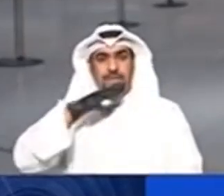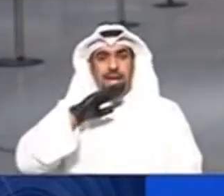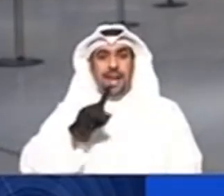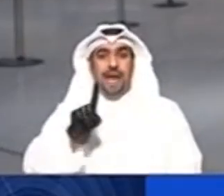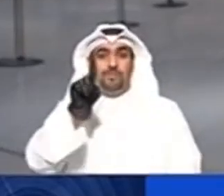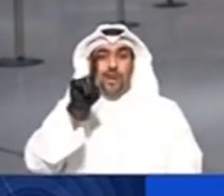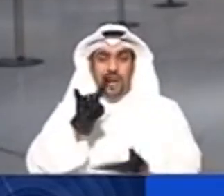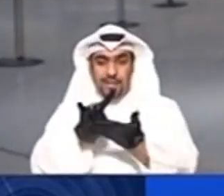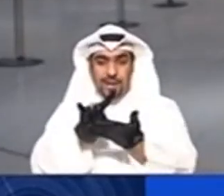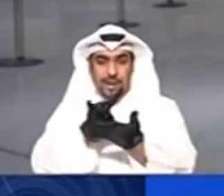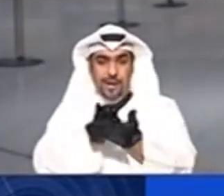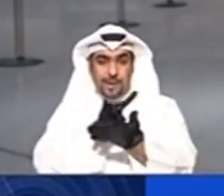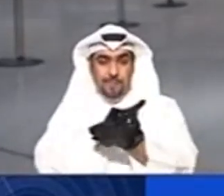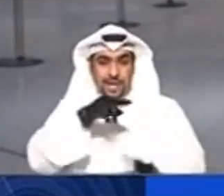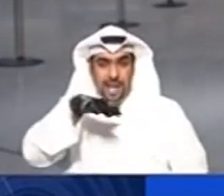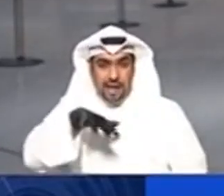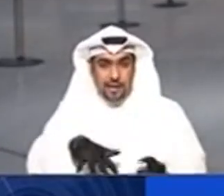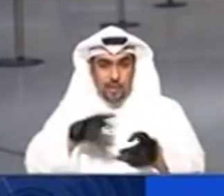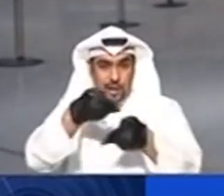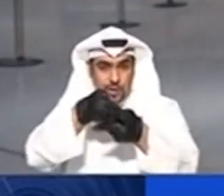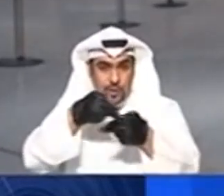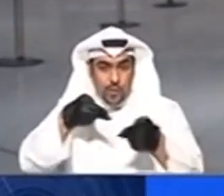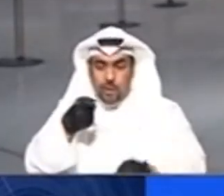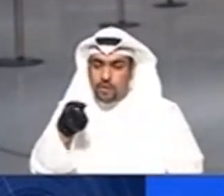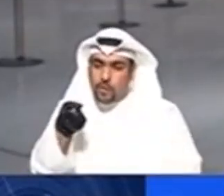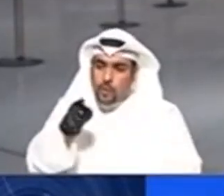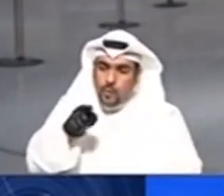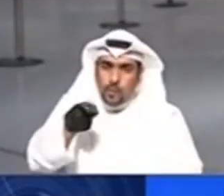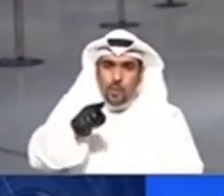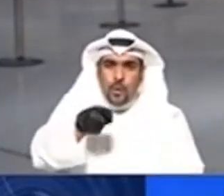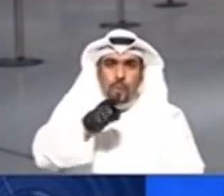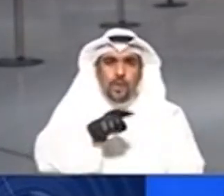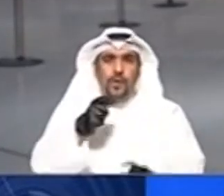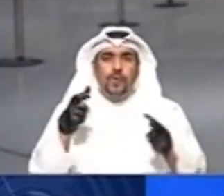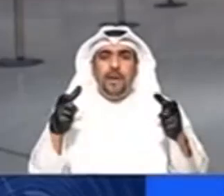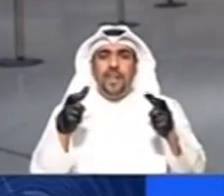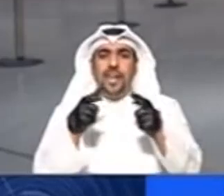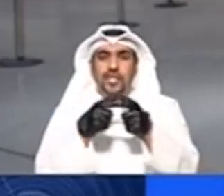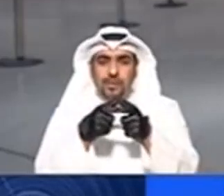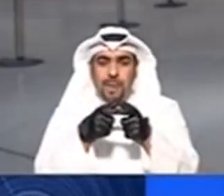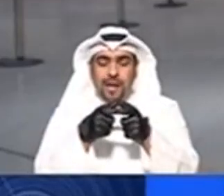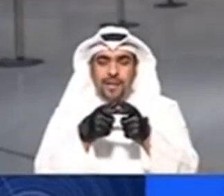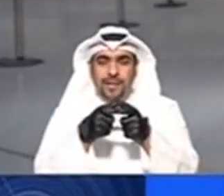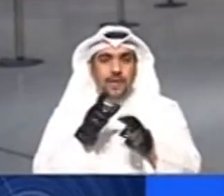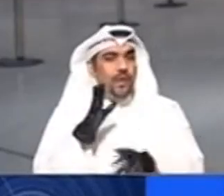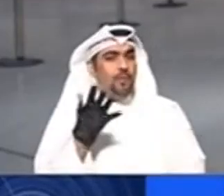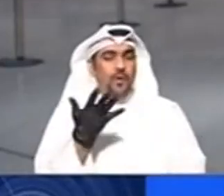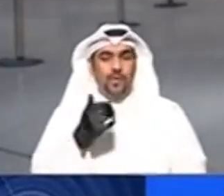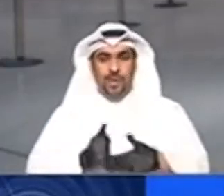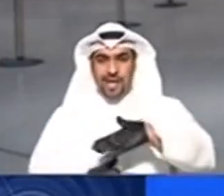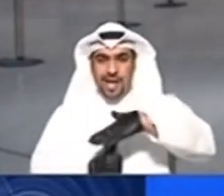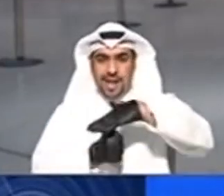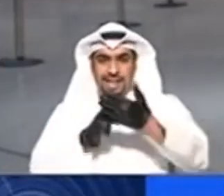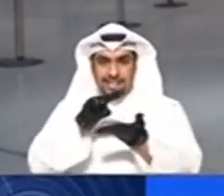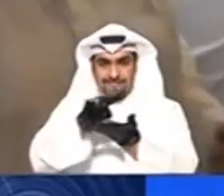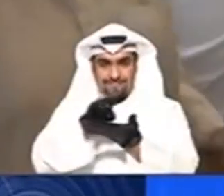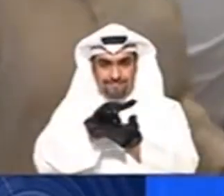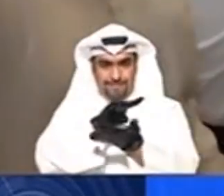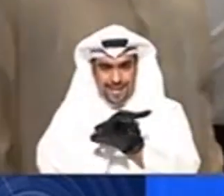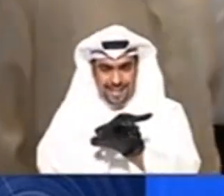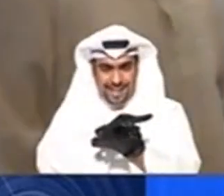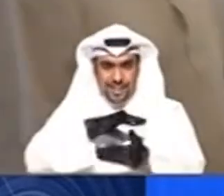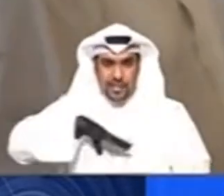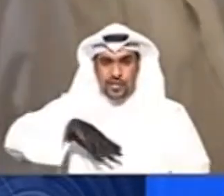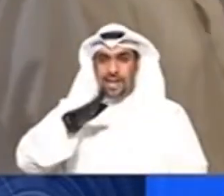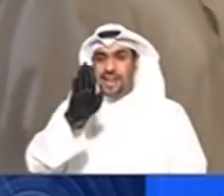جهودها واجتماعاتها اليومية بإشراف معالي رئيس الطيران المدني الشيخ سلمان الحمود الصباح وسعادة المدير